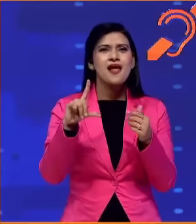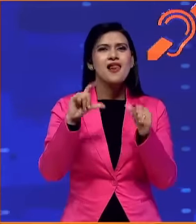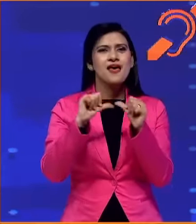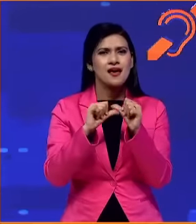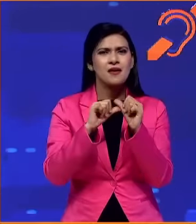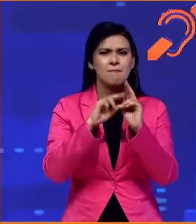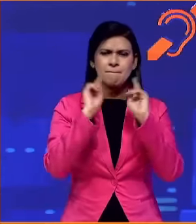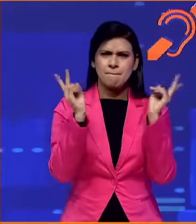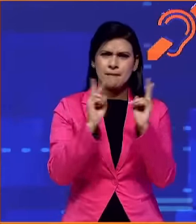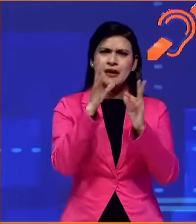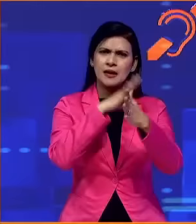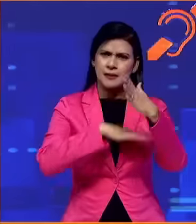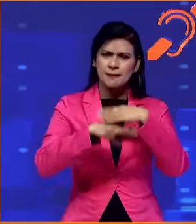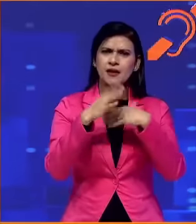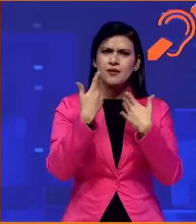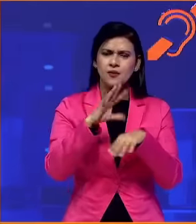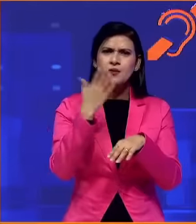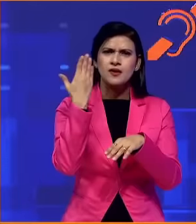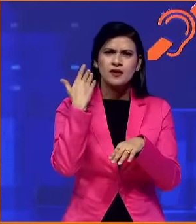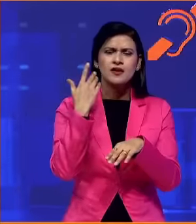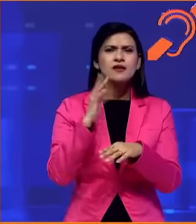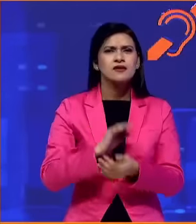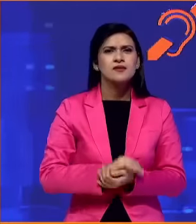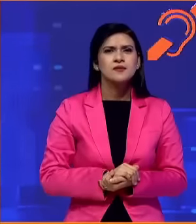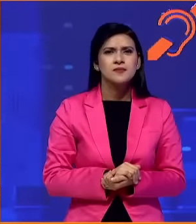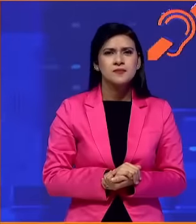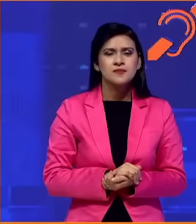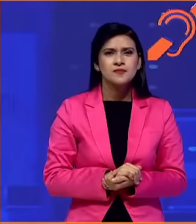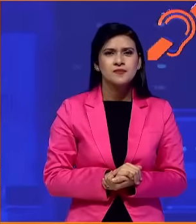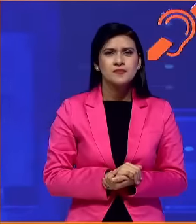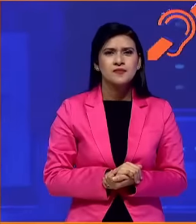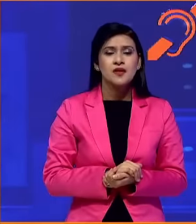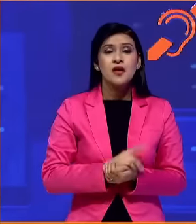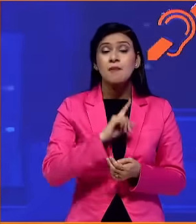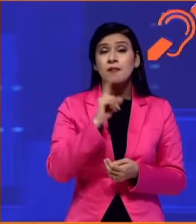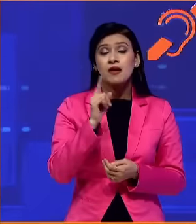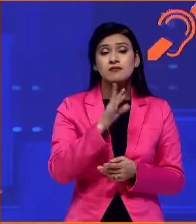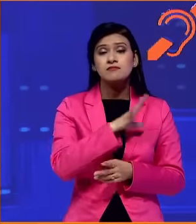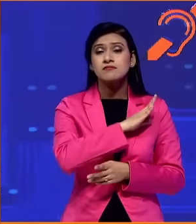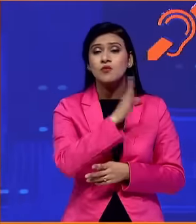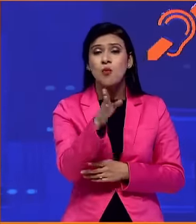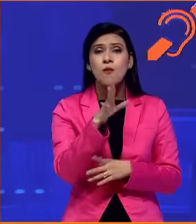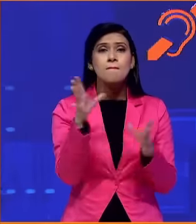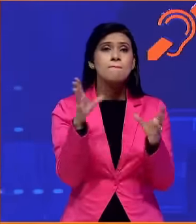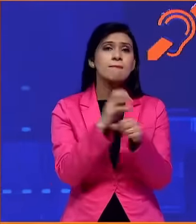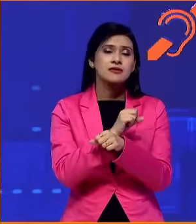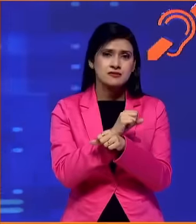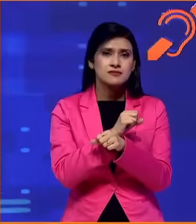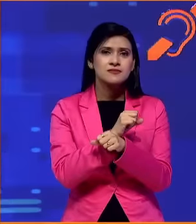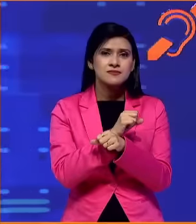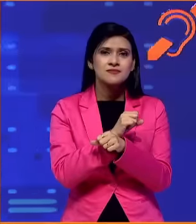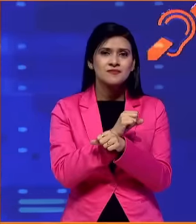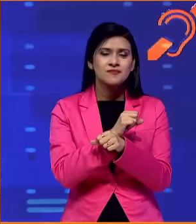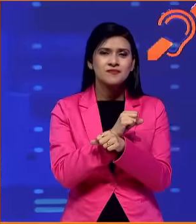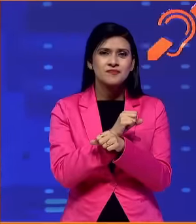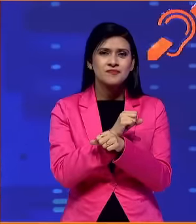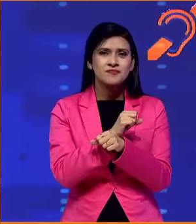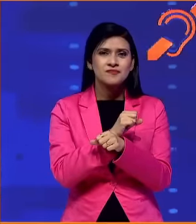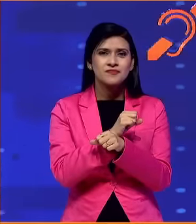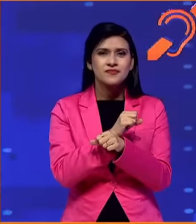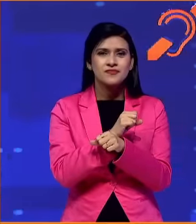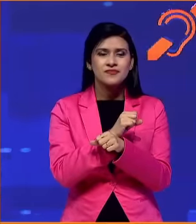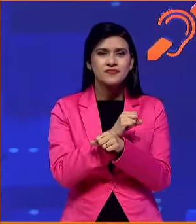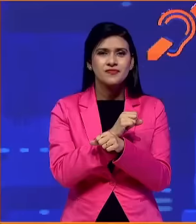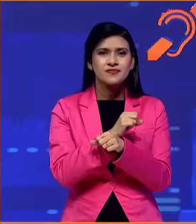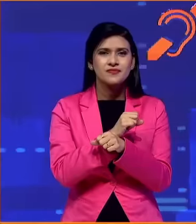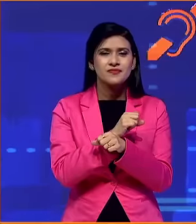उससमयविधायकोंकीबैठकनिर्धारितथी,लेकिन...विधायकनहीं आए।औरइससंबंधमेंअशोक गहलोतनेस्वयं